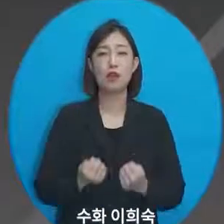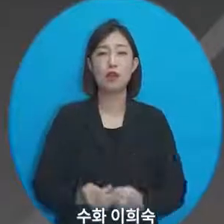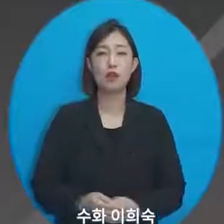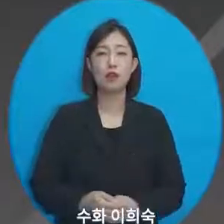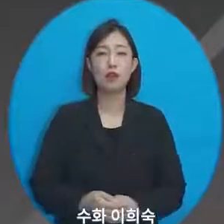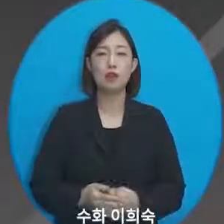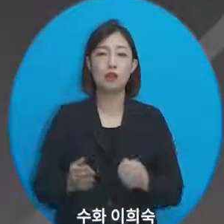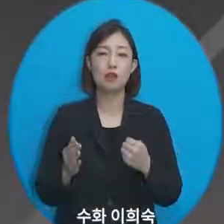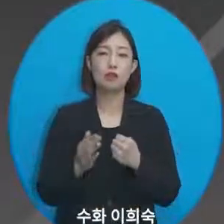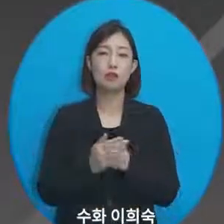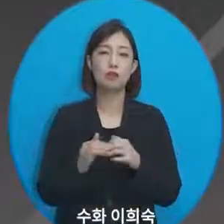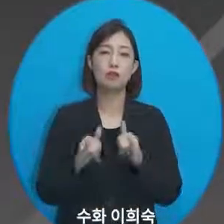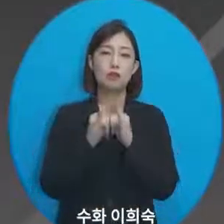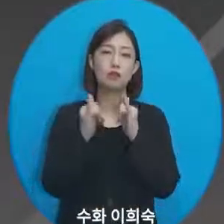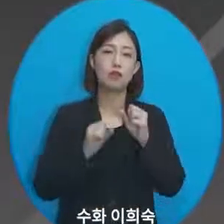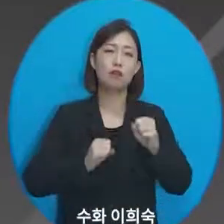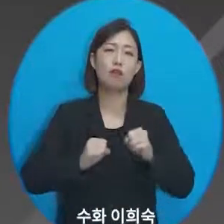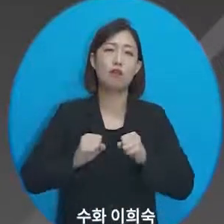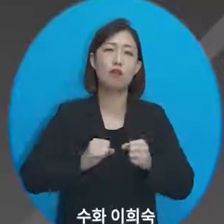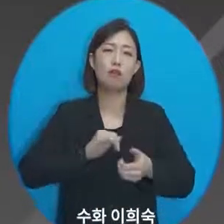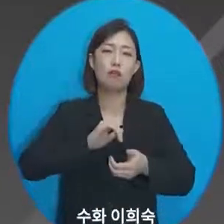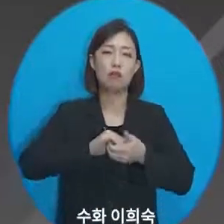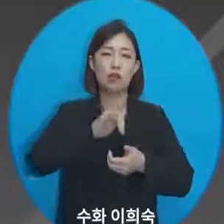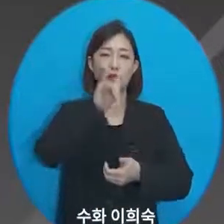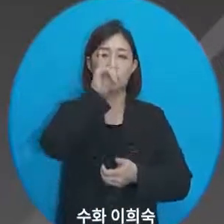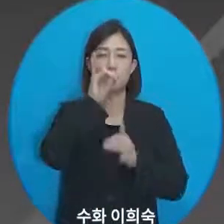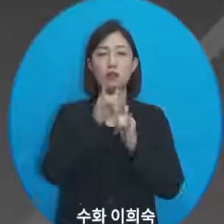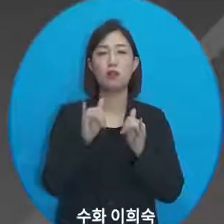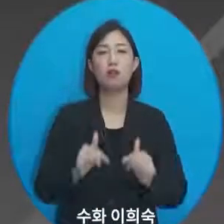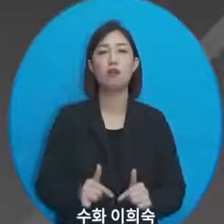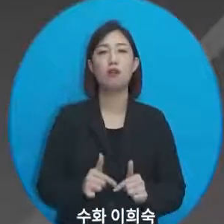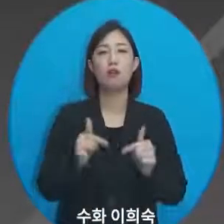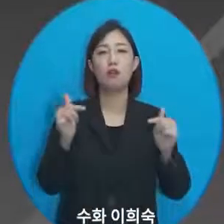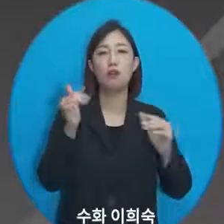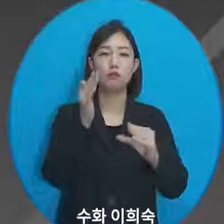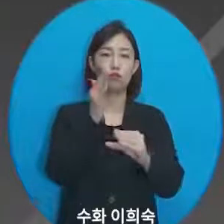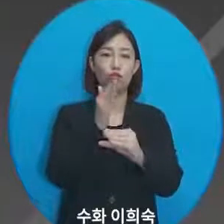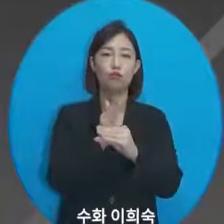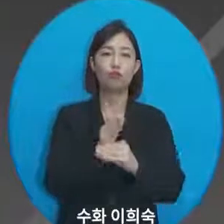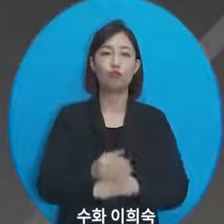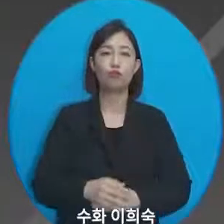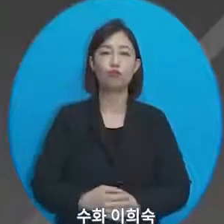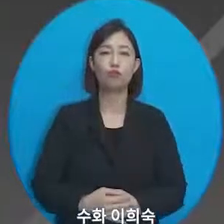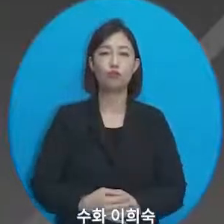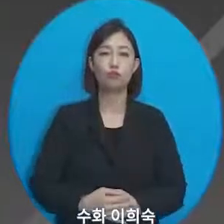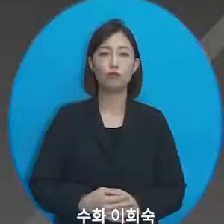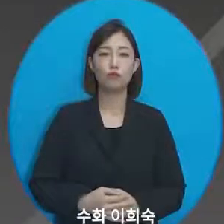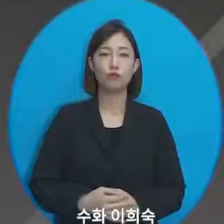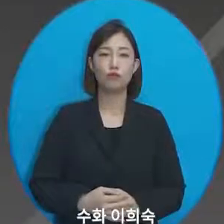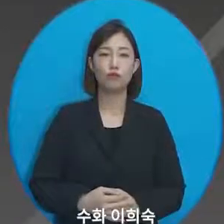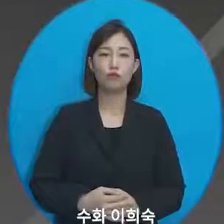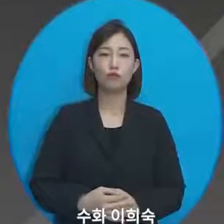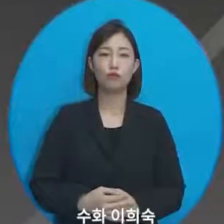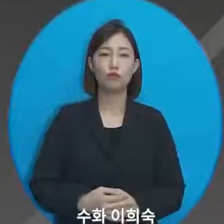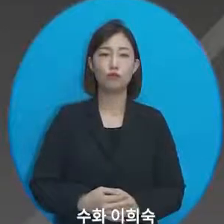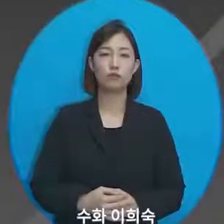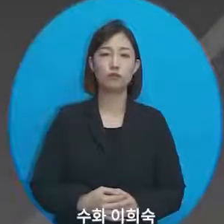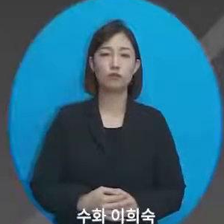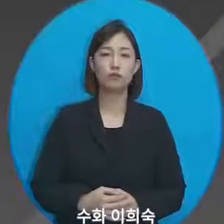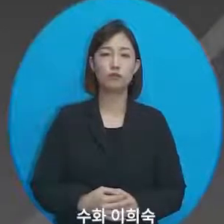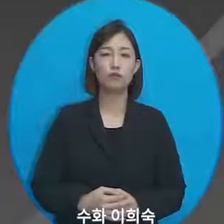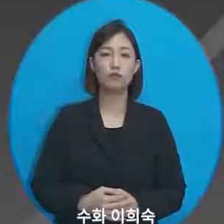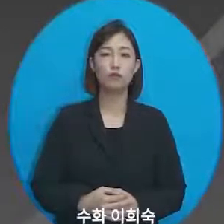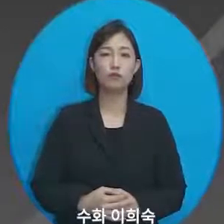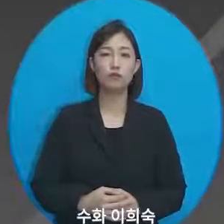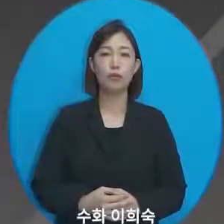통해서 사회적 활동에 제약을 받는 사람들이 점점 생각지 않는 방향으로 많아지고 있다라고 이야기할